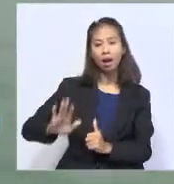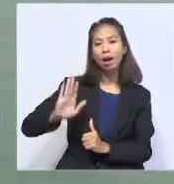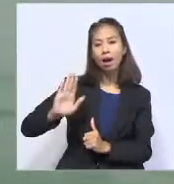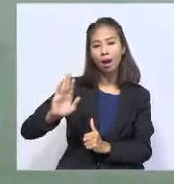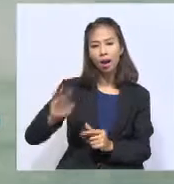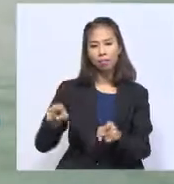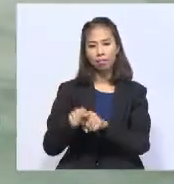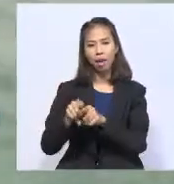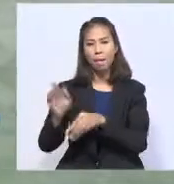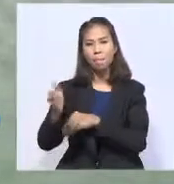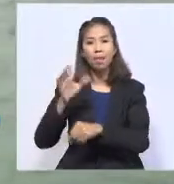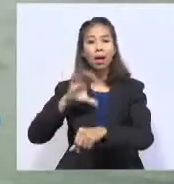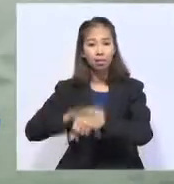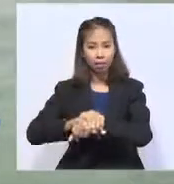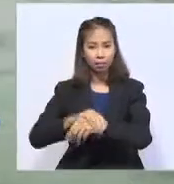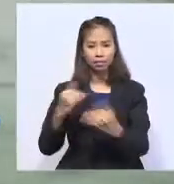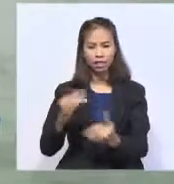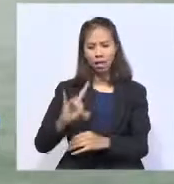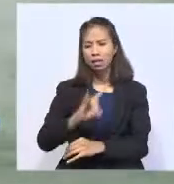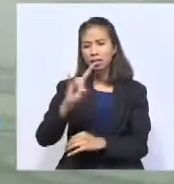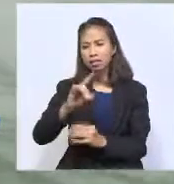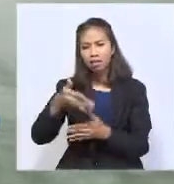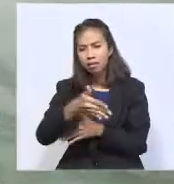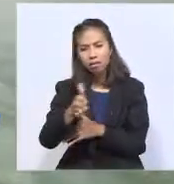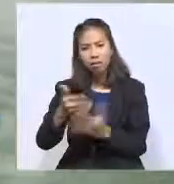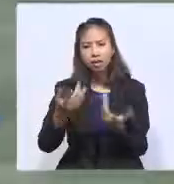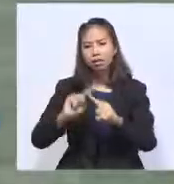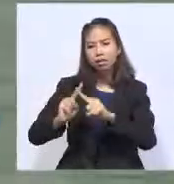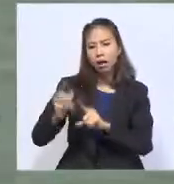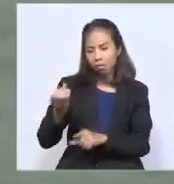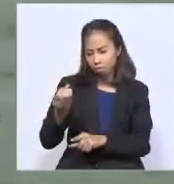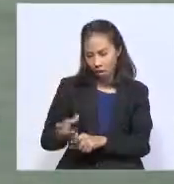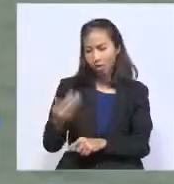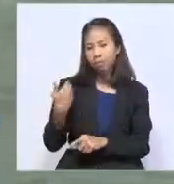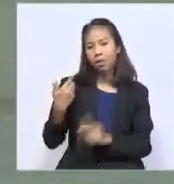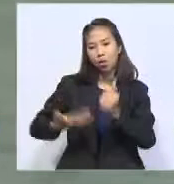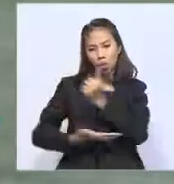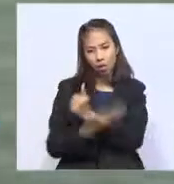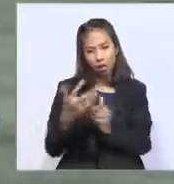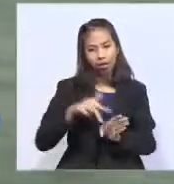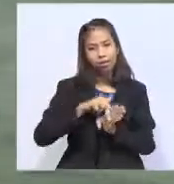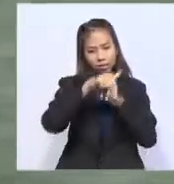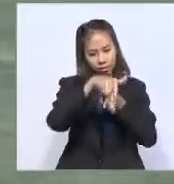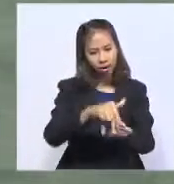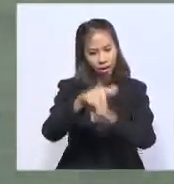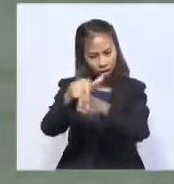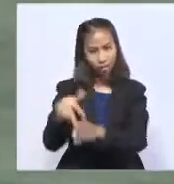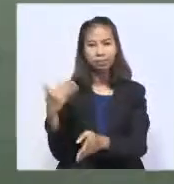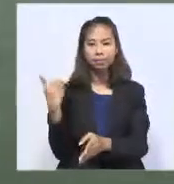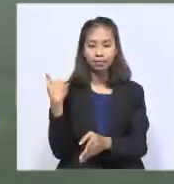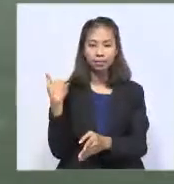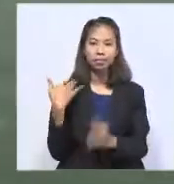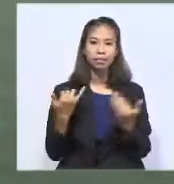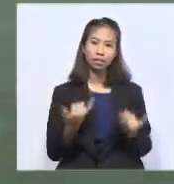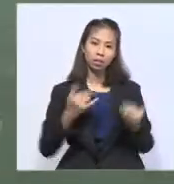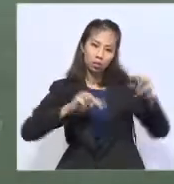ณดังกล่าวจึงทำให้มีสัตว์ทะเลชุกชุมและอุดมสมบูรณ์อย่างมากมีความเป็นไปได้ว่าฉลามจะเข้ามาอาศัยและหากินในบริเวณดังกล่าวซึ่งจาก